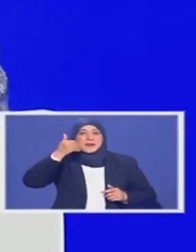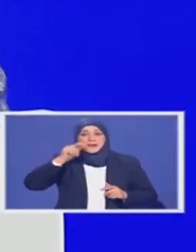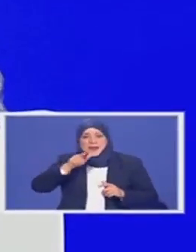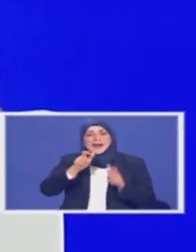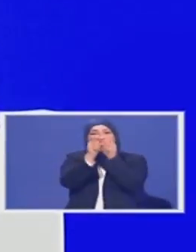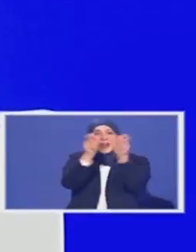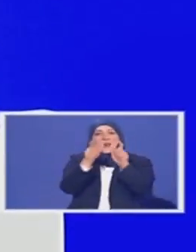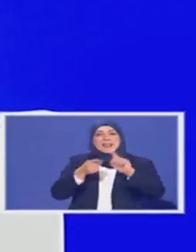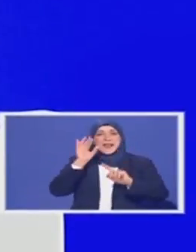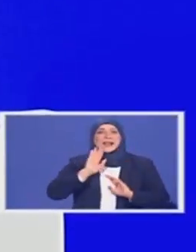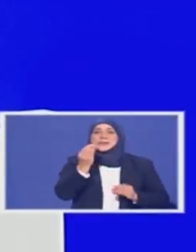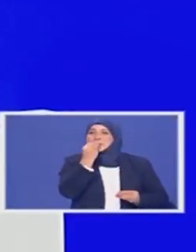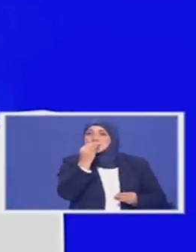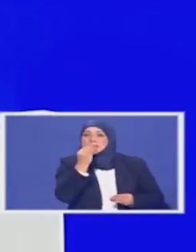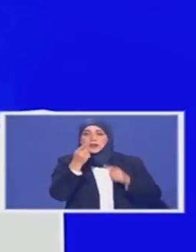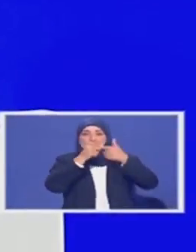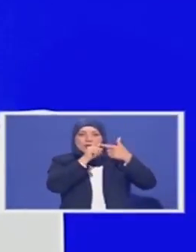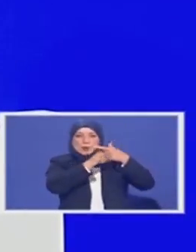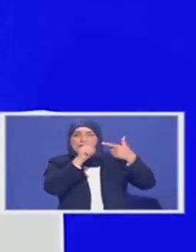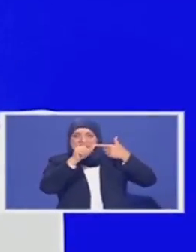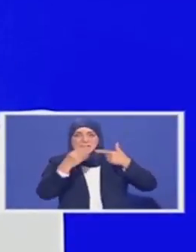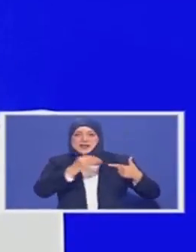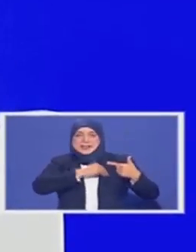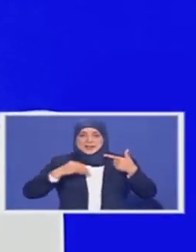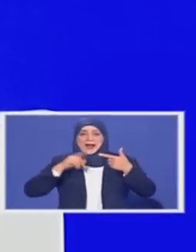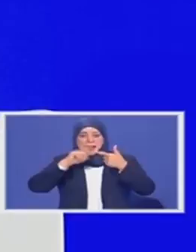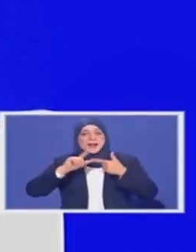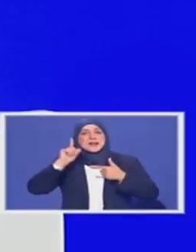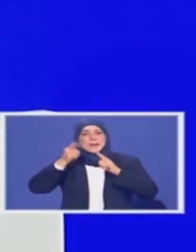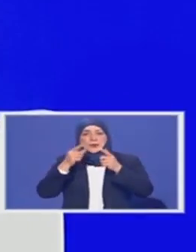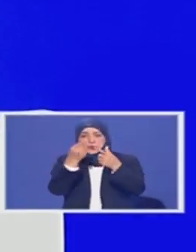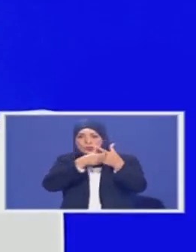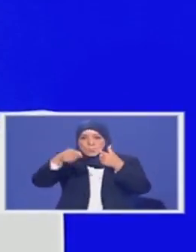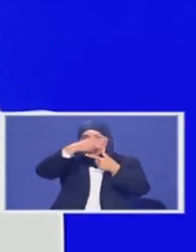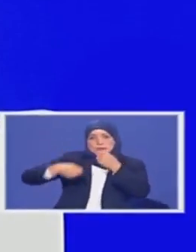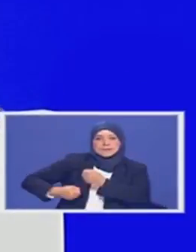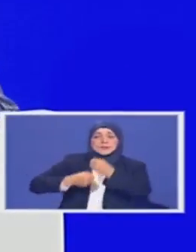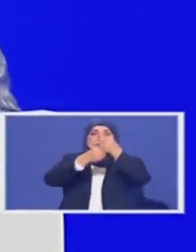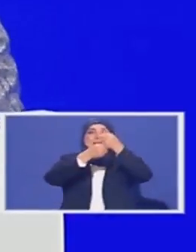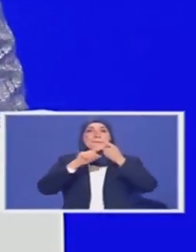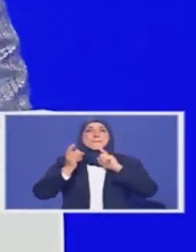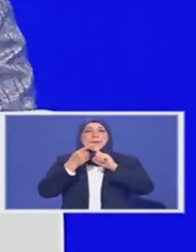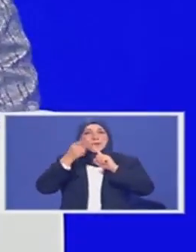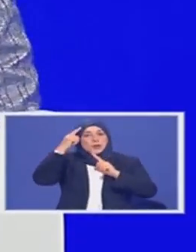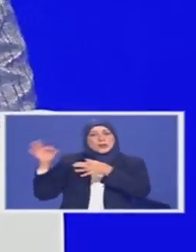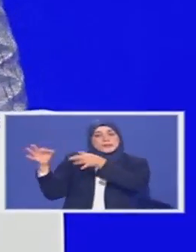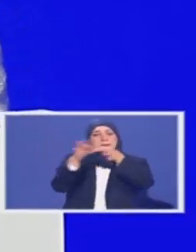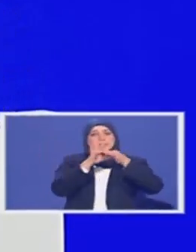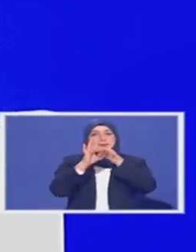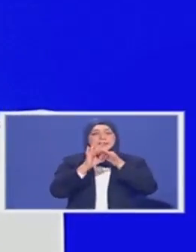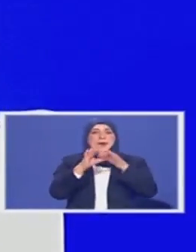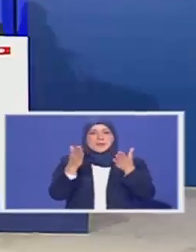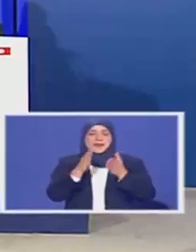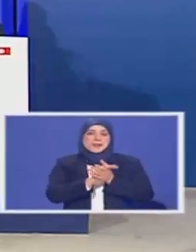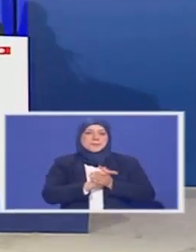الغذائية والصحة، هذوما القطاعات يجب دعمها بمعني القطاعات ذات العلاقة بها.